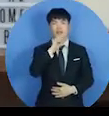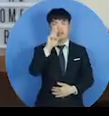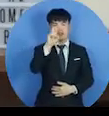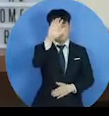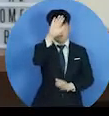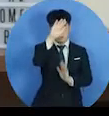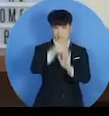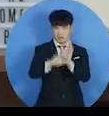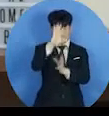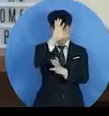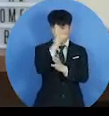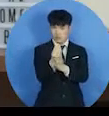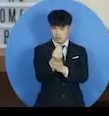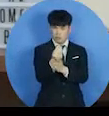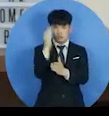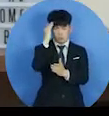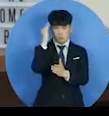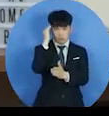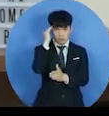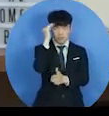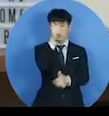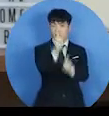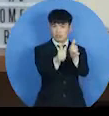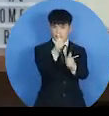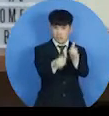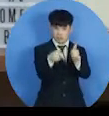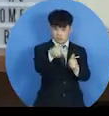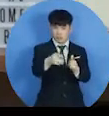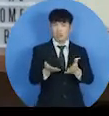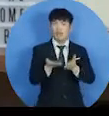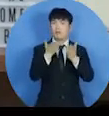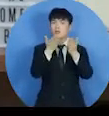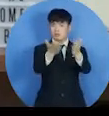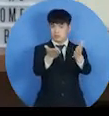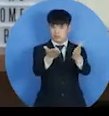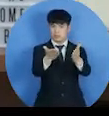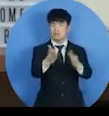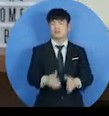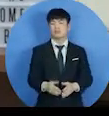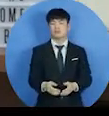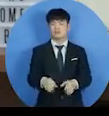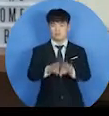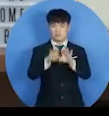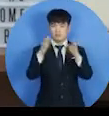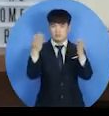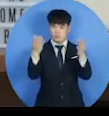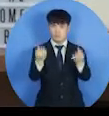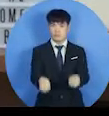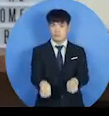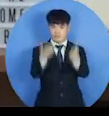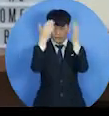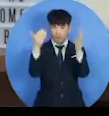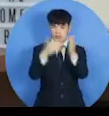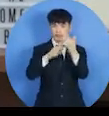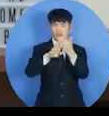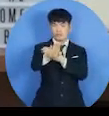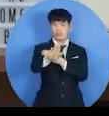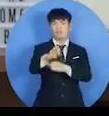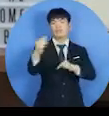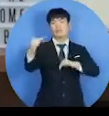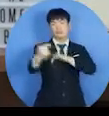피파 20세 이하 월드컵 코리아 2017에 참여하는 자원봉사자들이 발대식을 갖고 본격적인 활동에